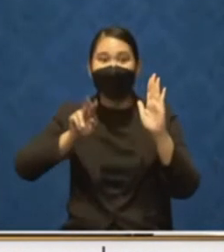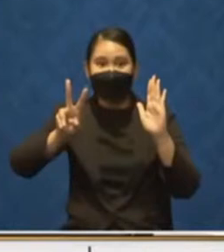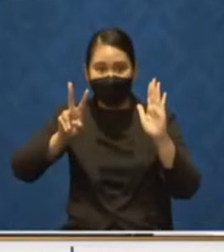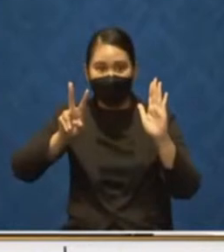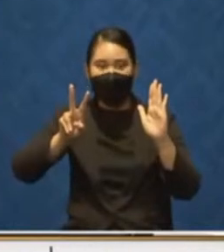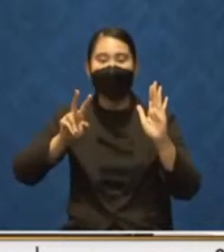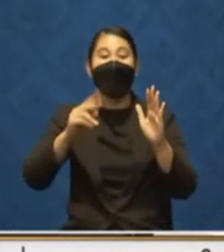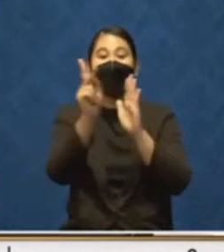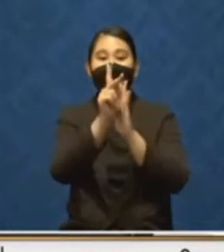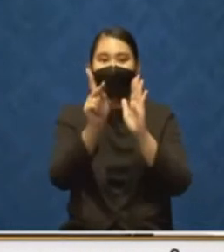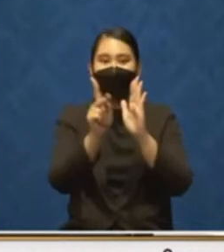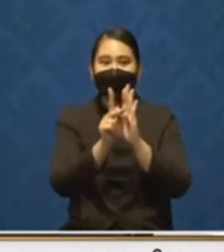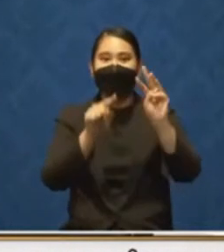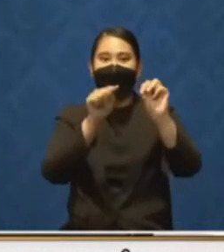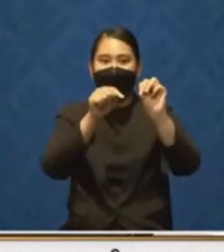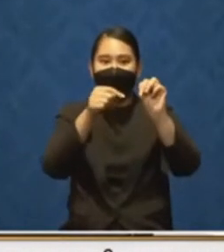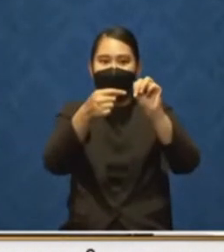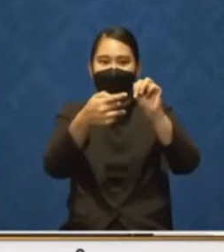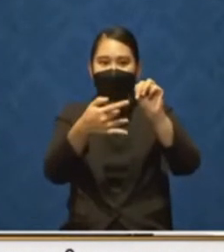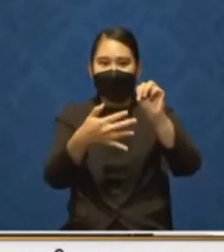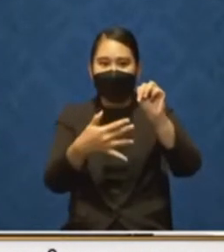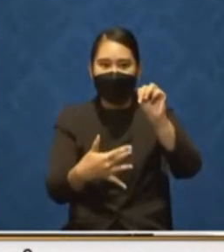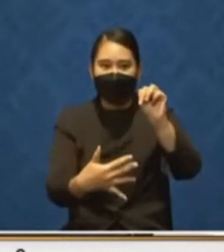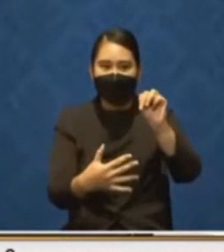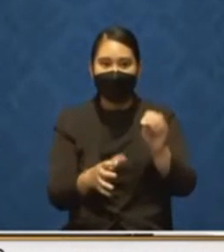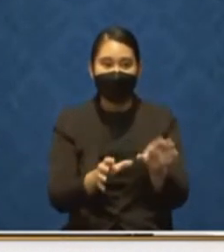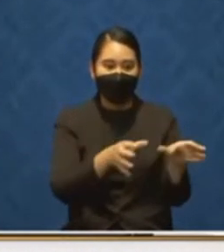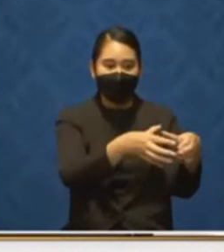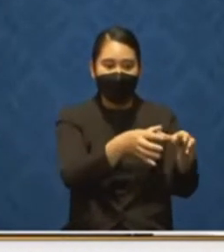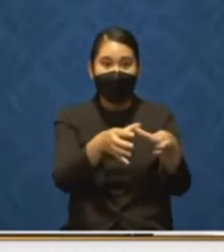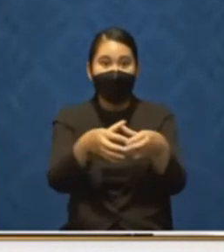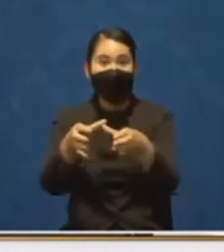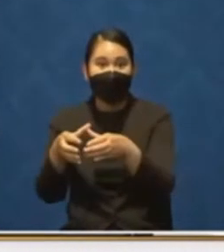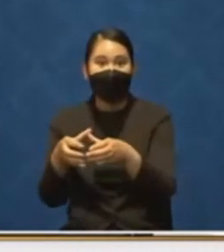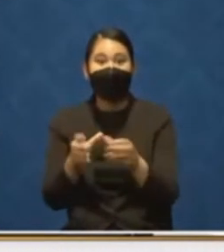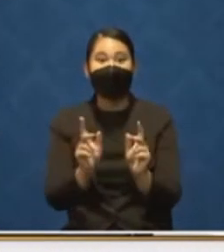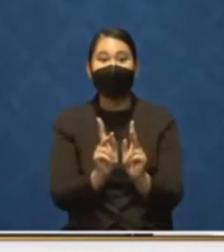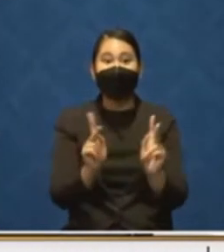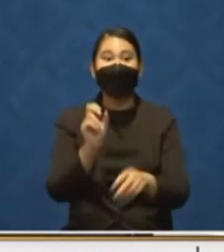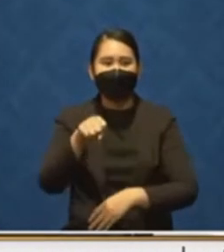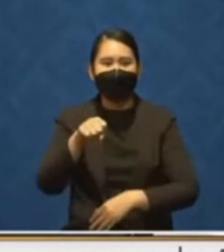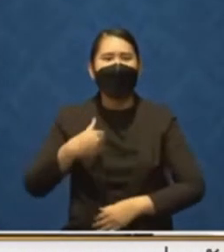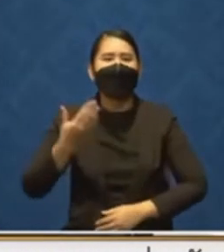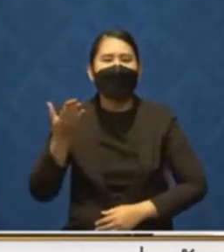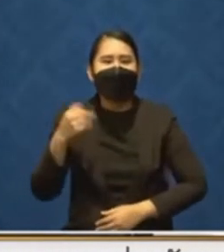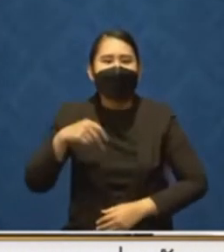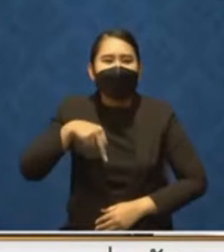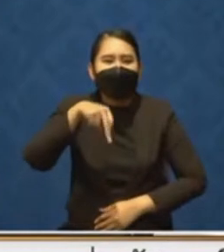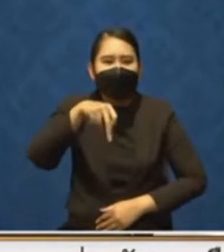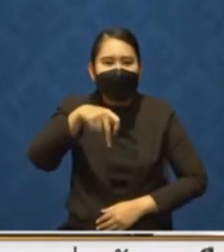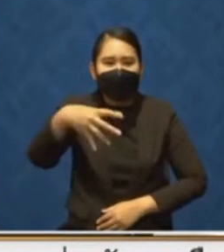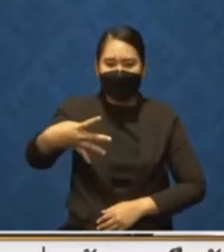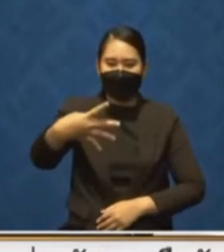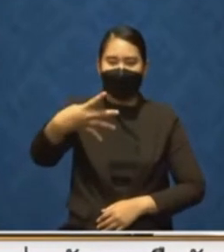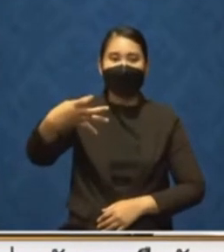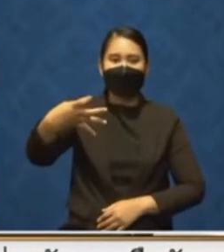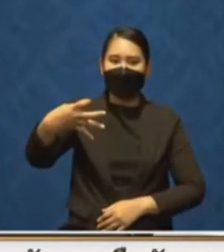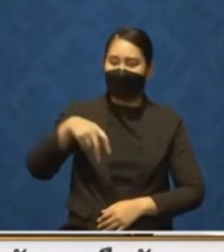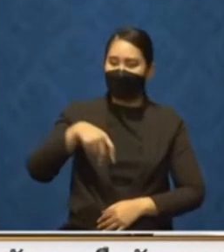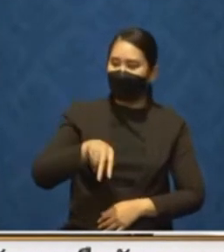มาตราและก็แบ่งไปเป็นห้องอนุโรจน์อนุรีว่ากันไปเมื่อกี้เดินผ่านชั้น 4คนแน่นไปหมด